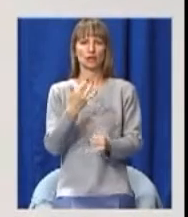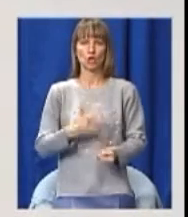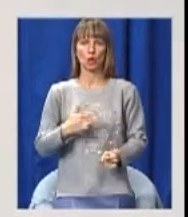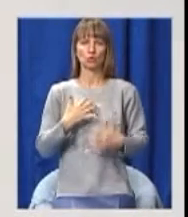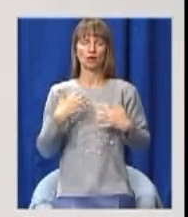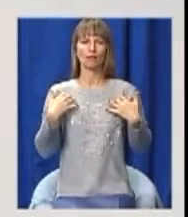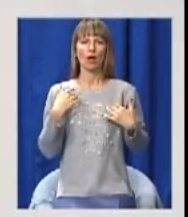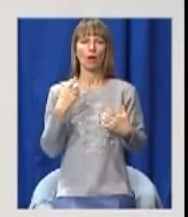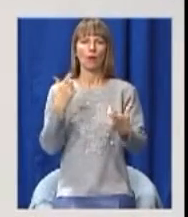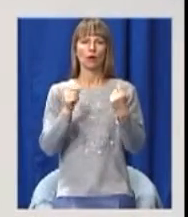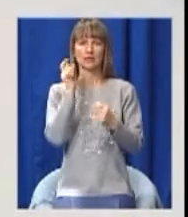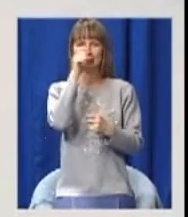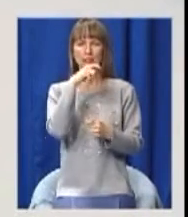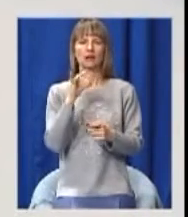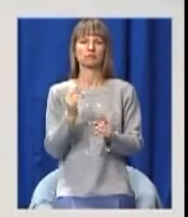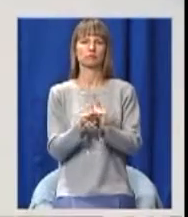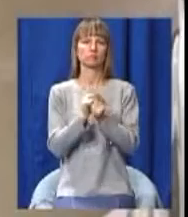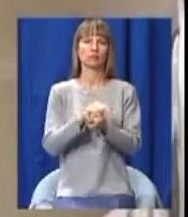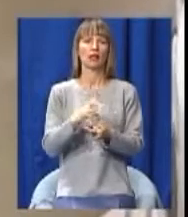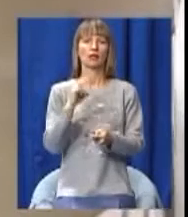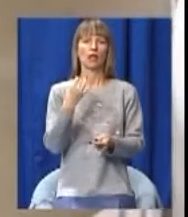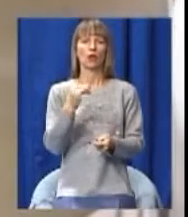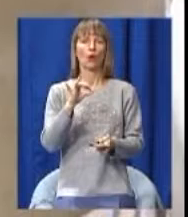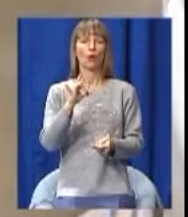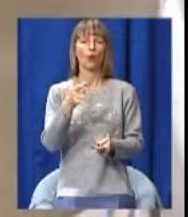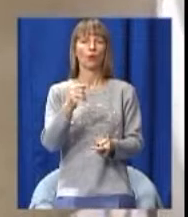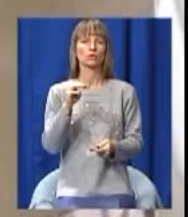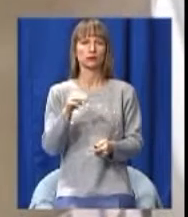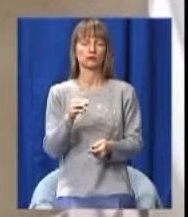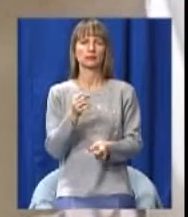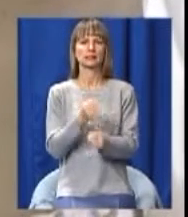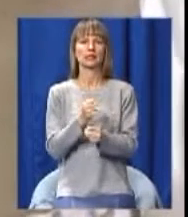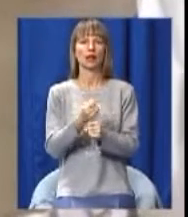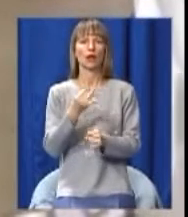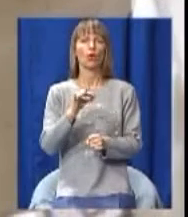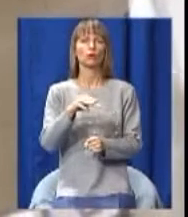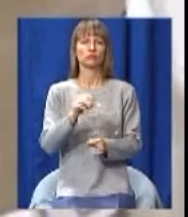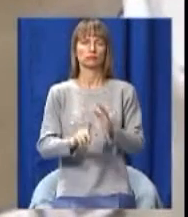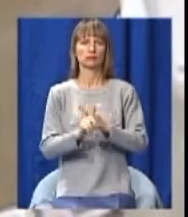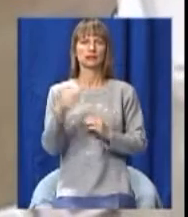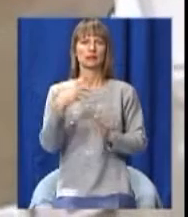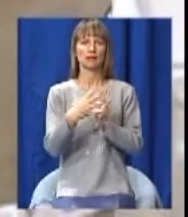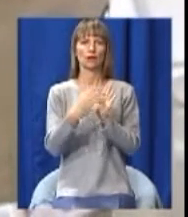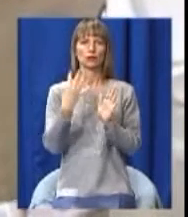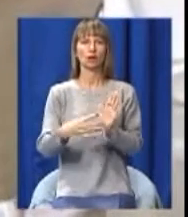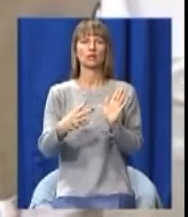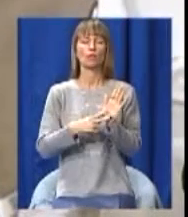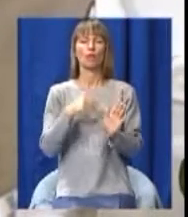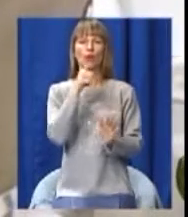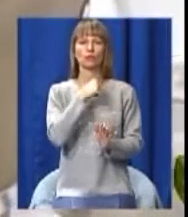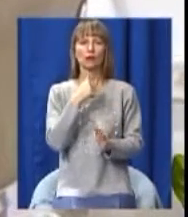чином молоко скисало і перетворювалося на йогурт. Виготовлення фруктових йогуртів почалося з 1947